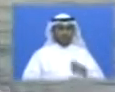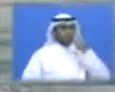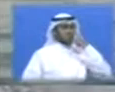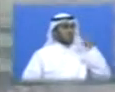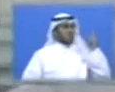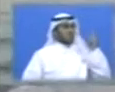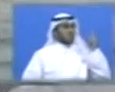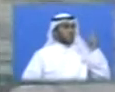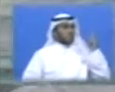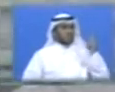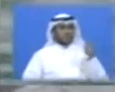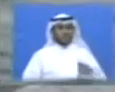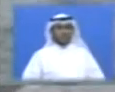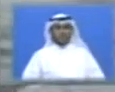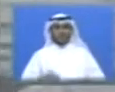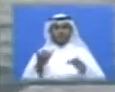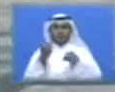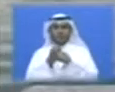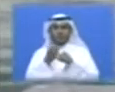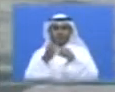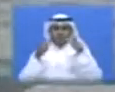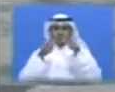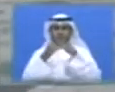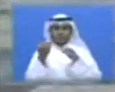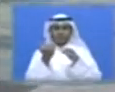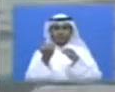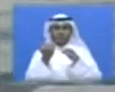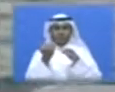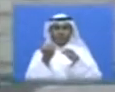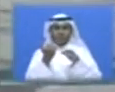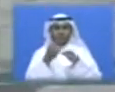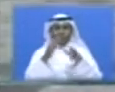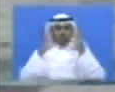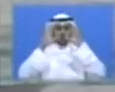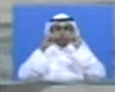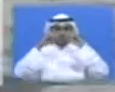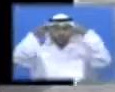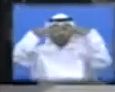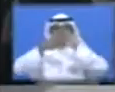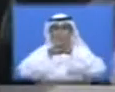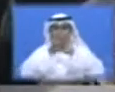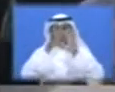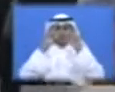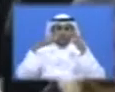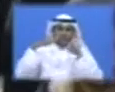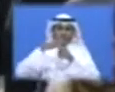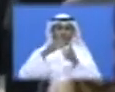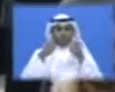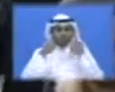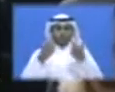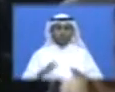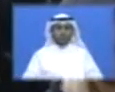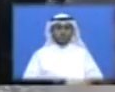وزارة المواصلات تقوم بإجراءات احترازية لشيب الليوان بعد الضرر الذي أصابه نتيجة حادث